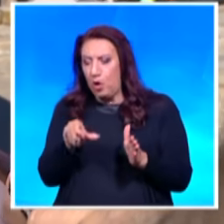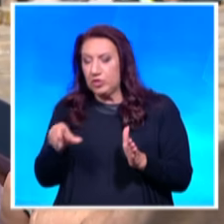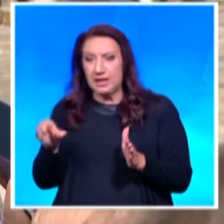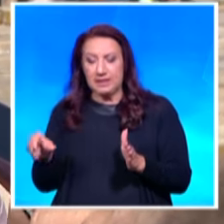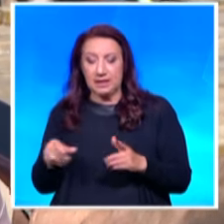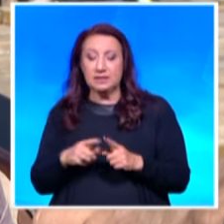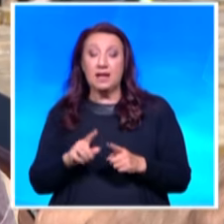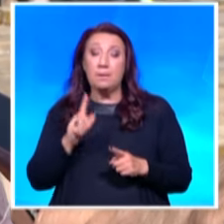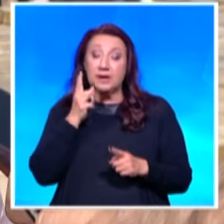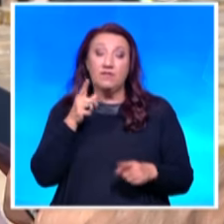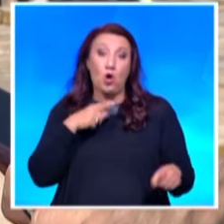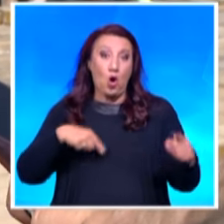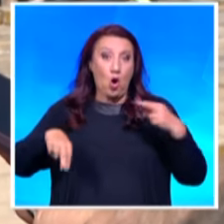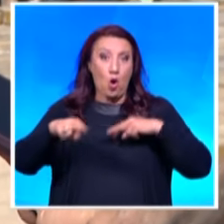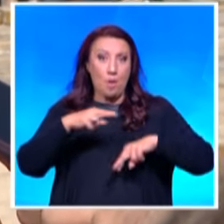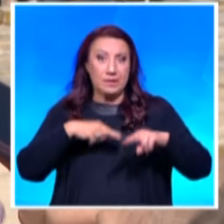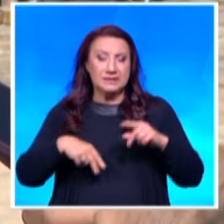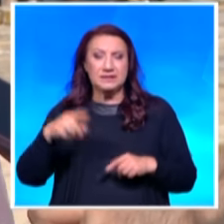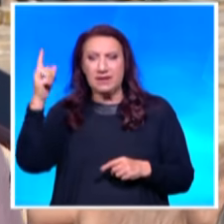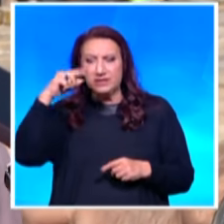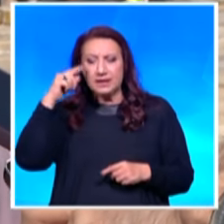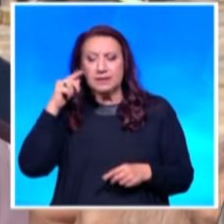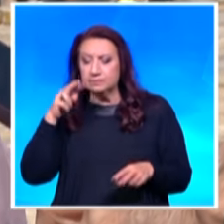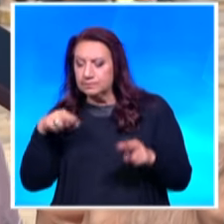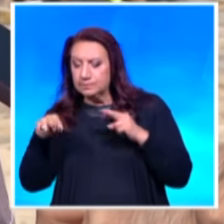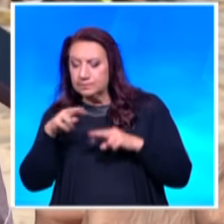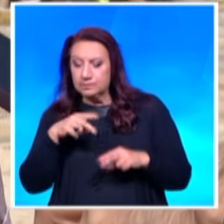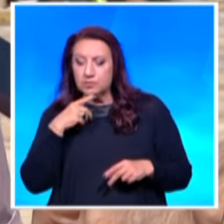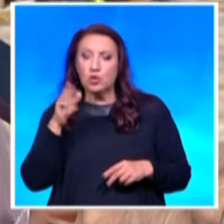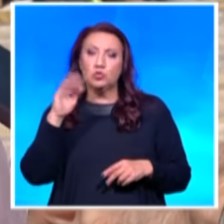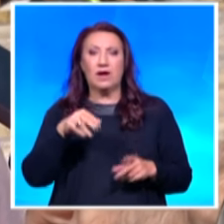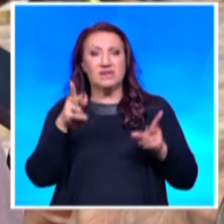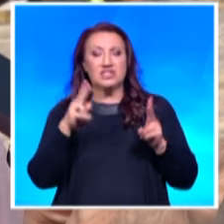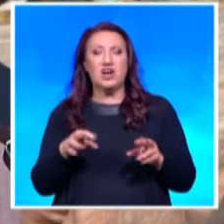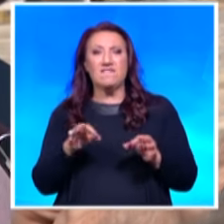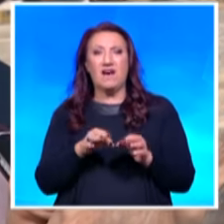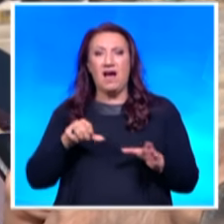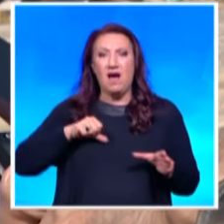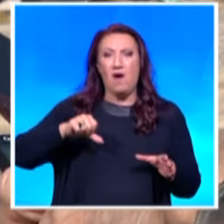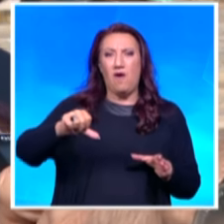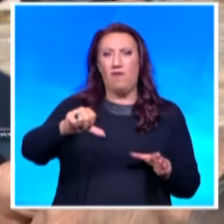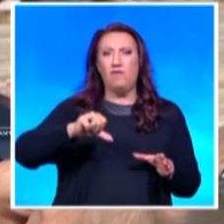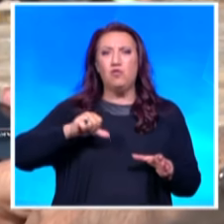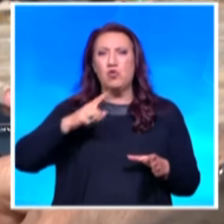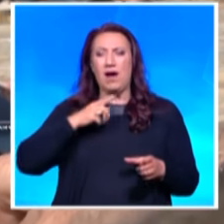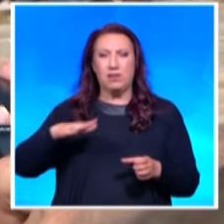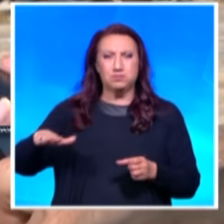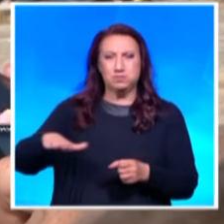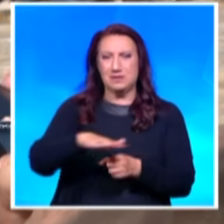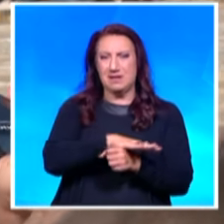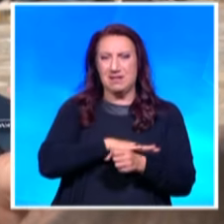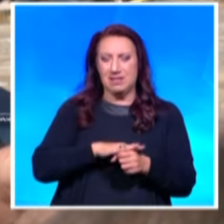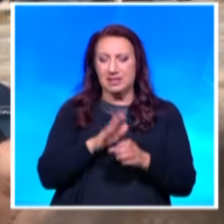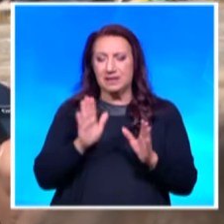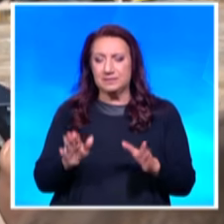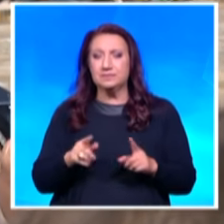грубо казано, комисия ежедневно, която да ги прегледа и да разреши въпросното фугиране, което става на няколко пъти. Така че връщаме се още